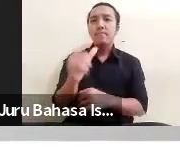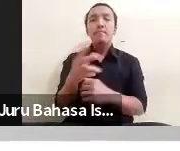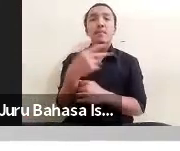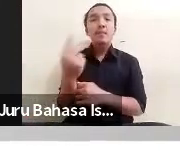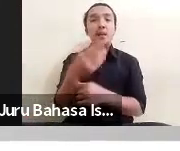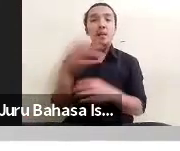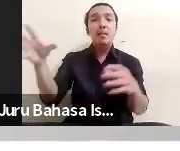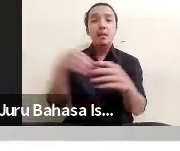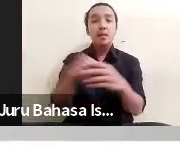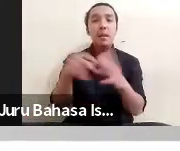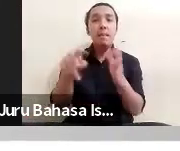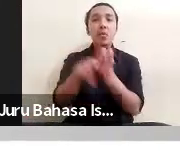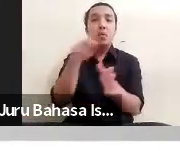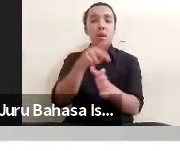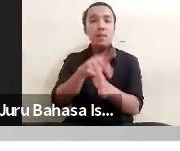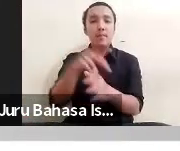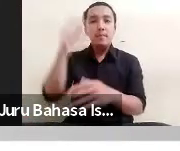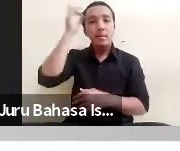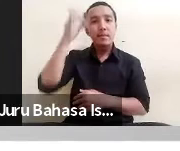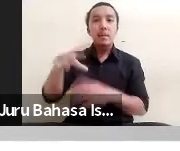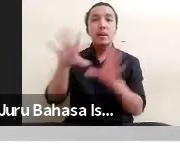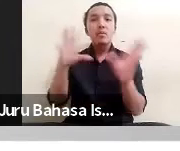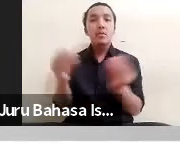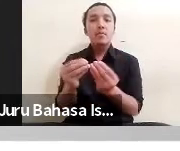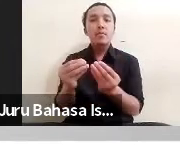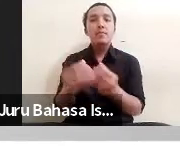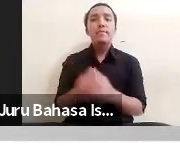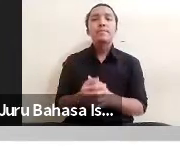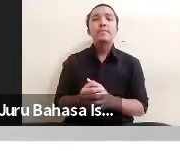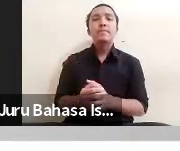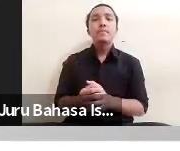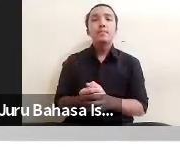dalam program desa inklusif. Jadi